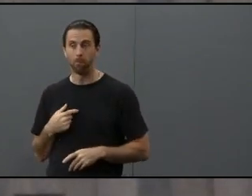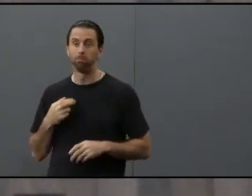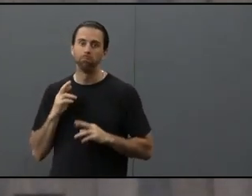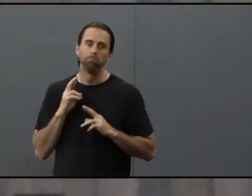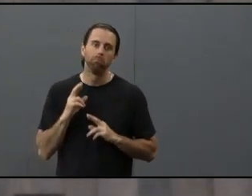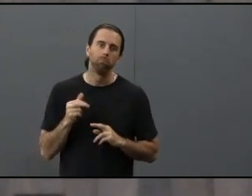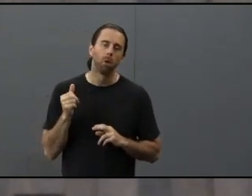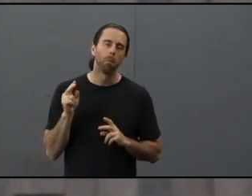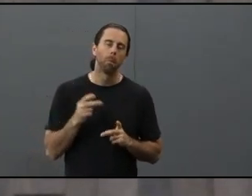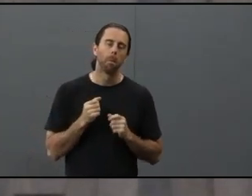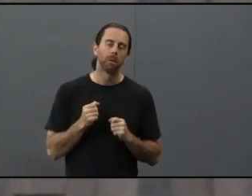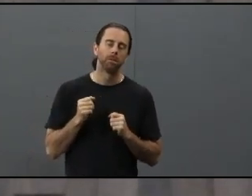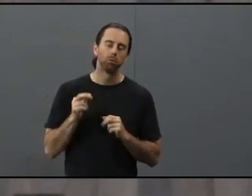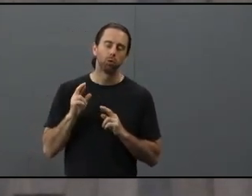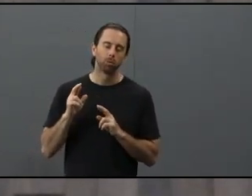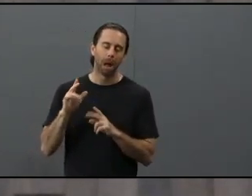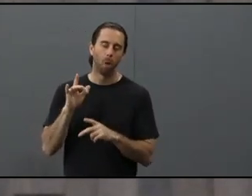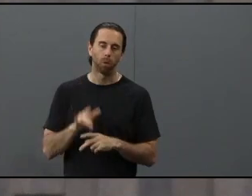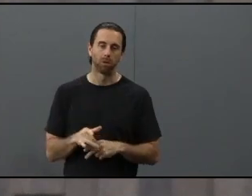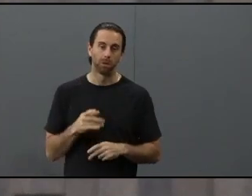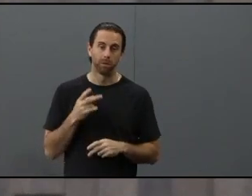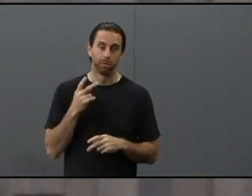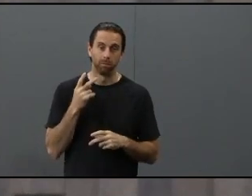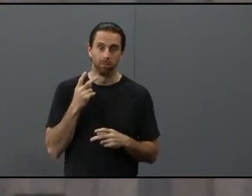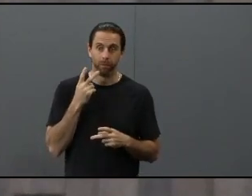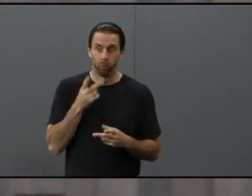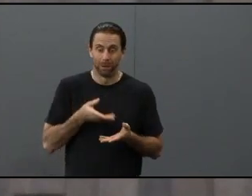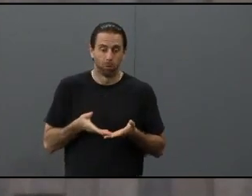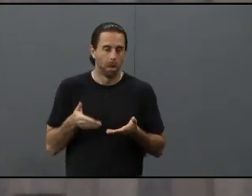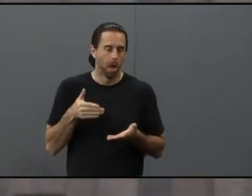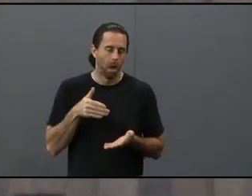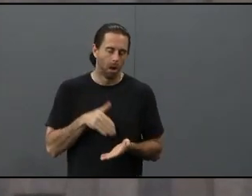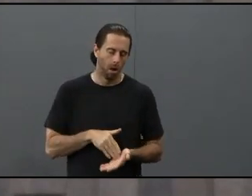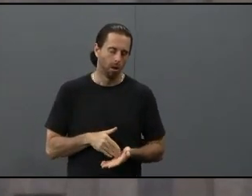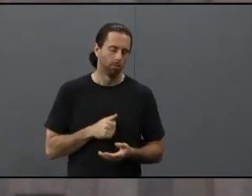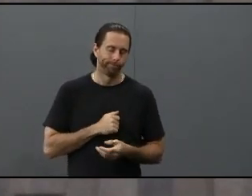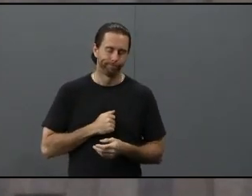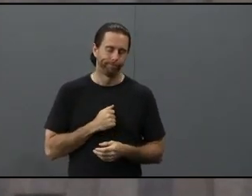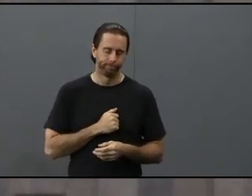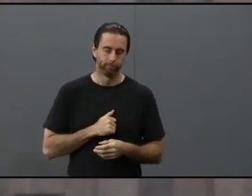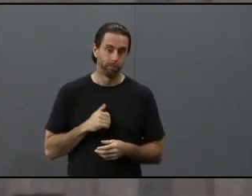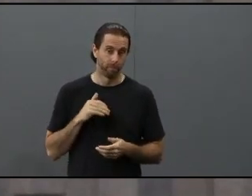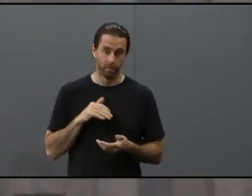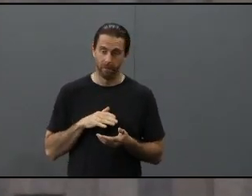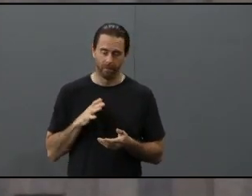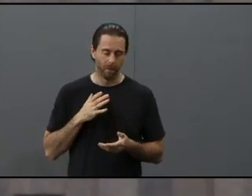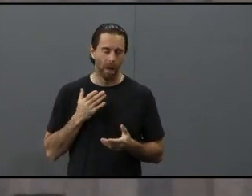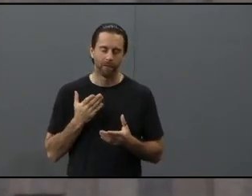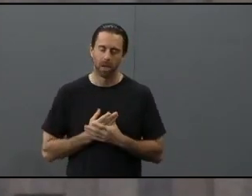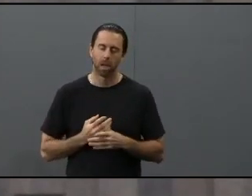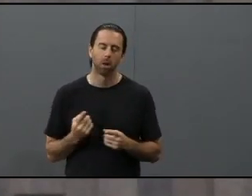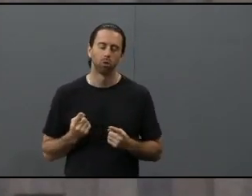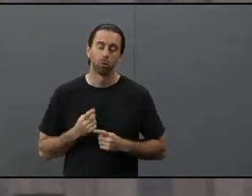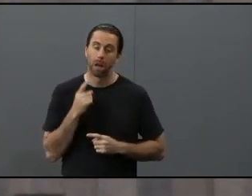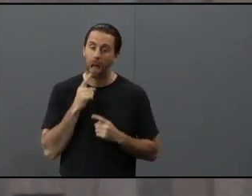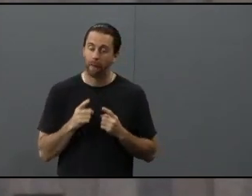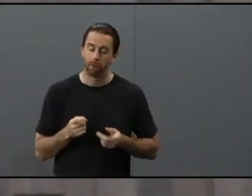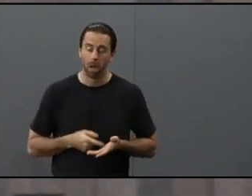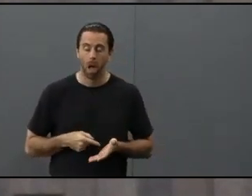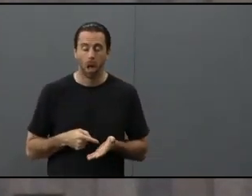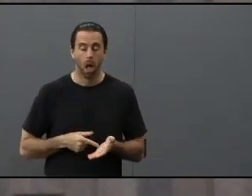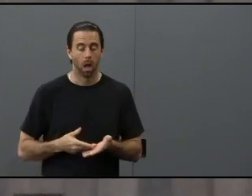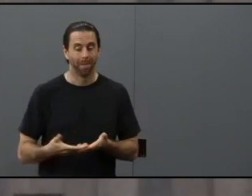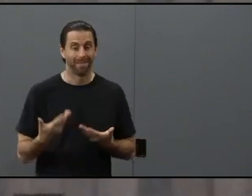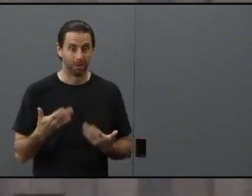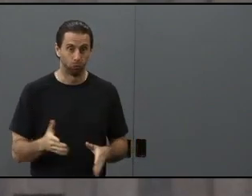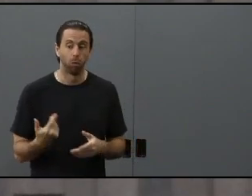fasse le plus rapidement possible parce que on l'a vu encore cette semaine malheureusement il va arriver quelque chose de grave là ben pu c'est déjà